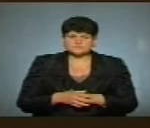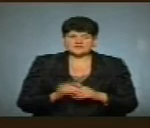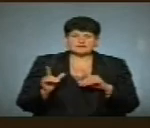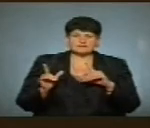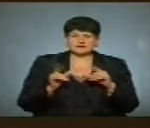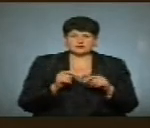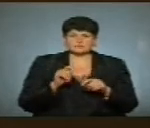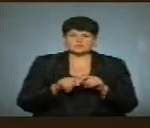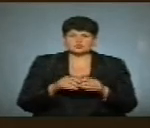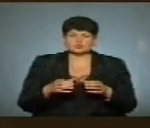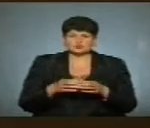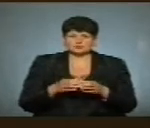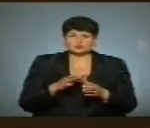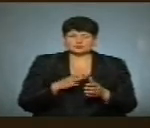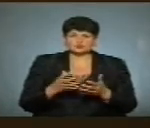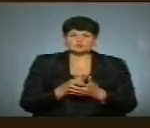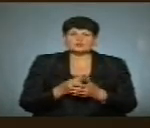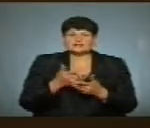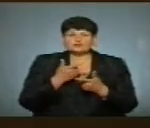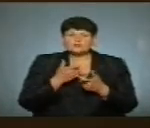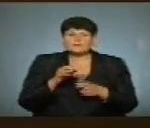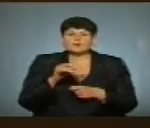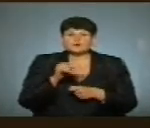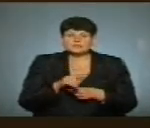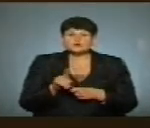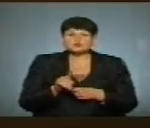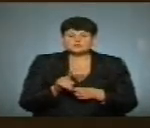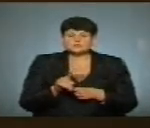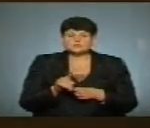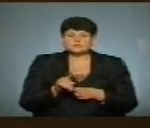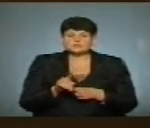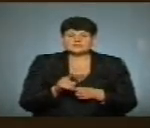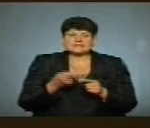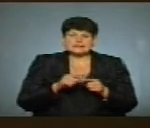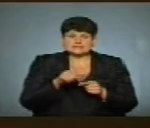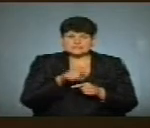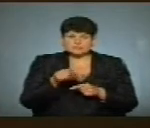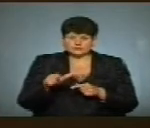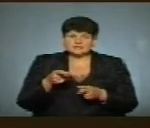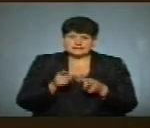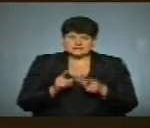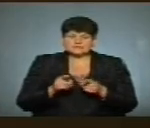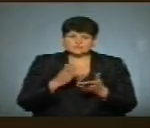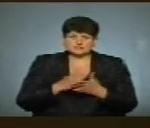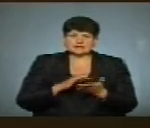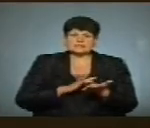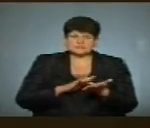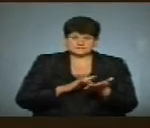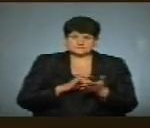Виїздом слідчо-оперативної групи на місце було здобуто інформацію про те, що дані особи дійсно відносяться до ромської